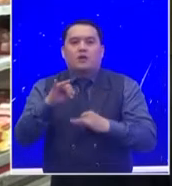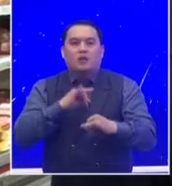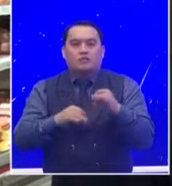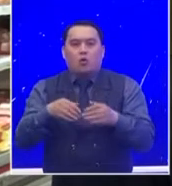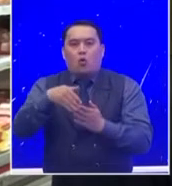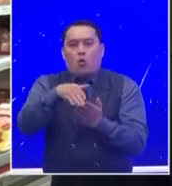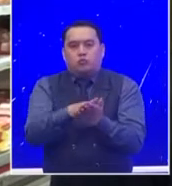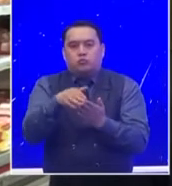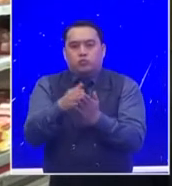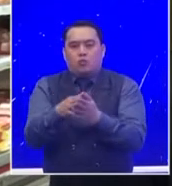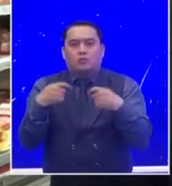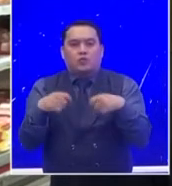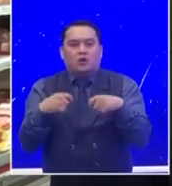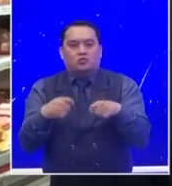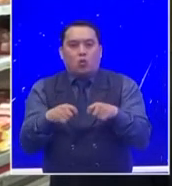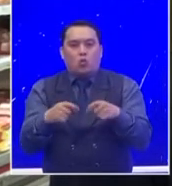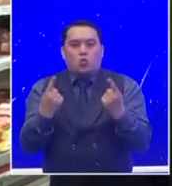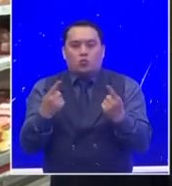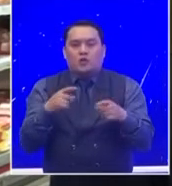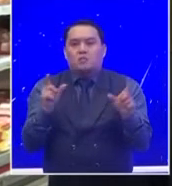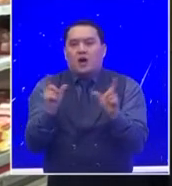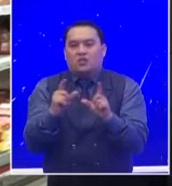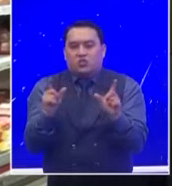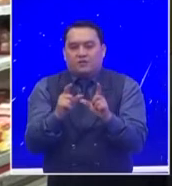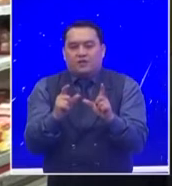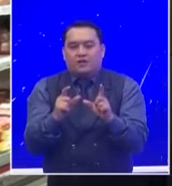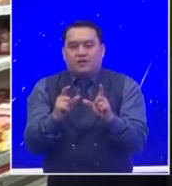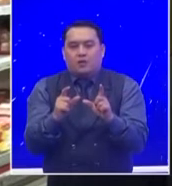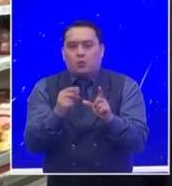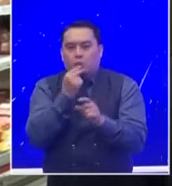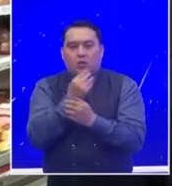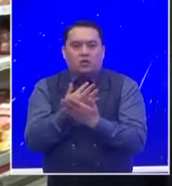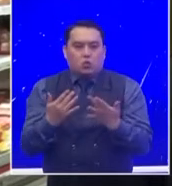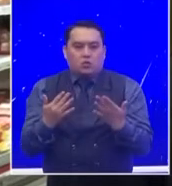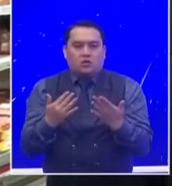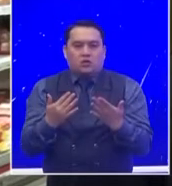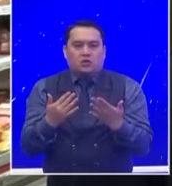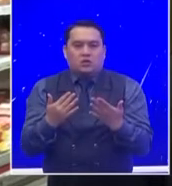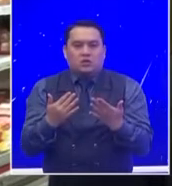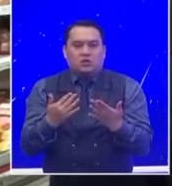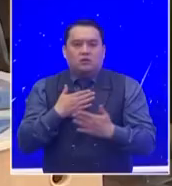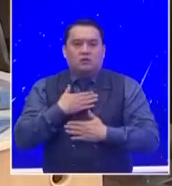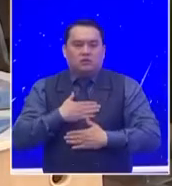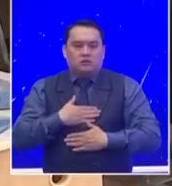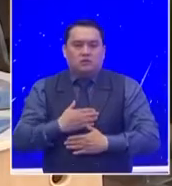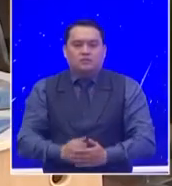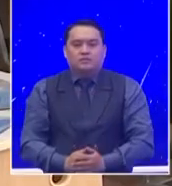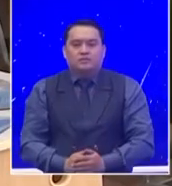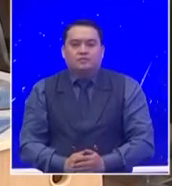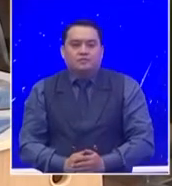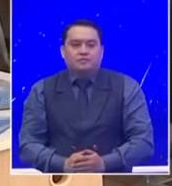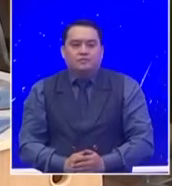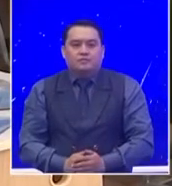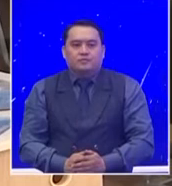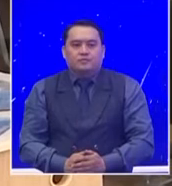оптовыми реализаторами, сетью крупных супермаркетов. Продукты в достаточном объеме есть. Помимо этого,